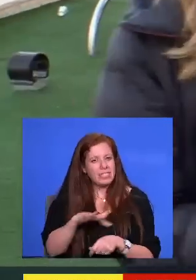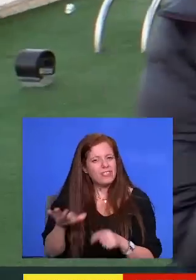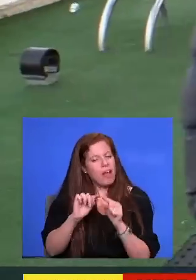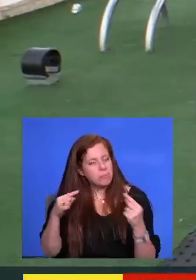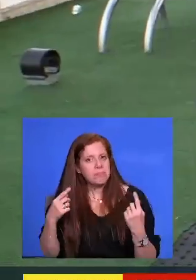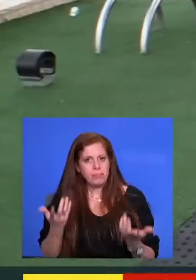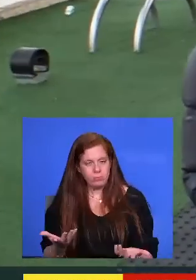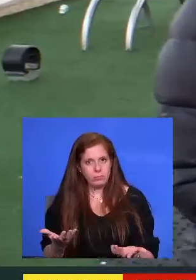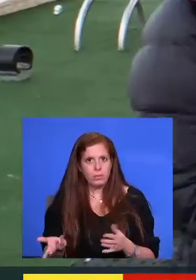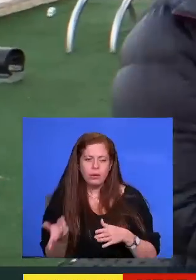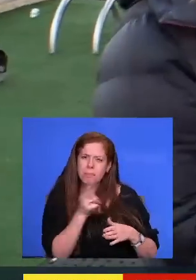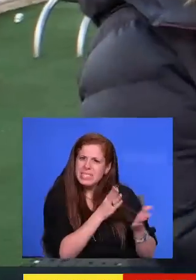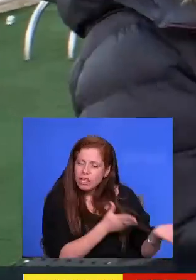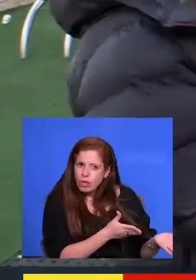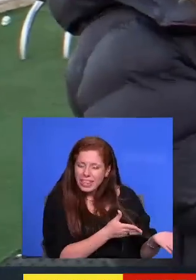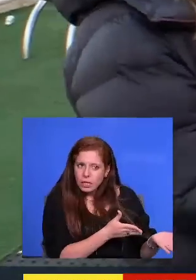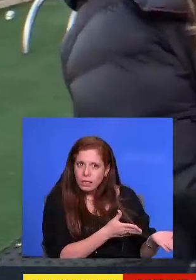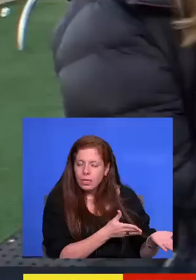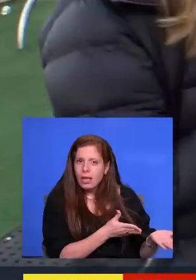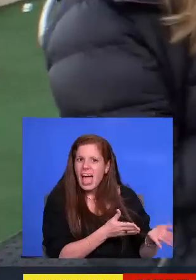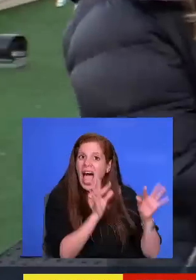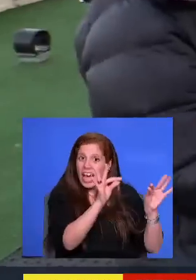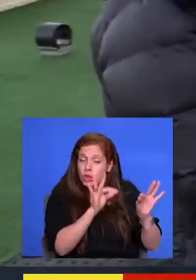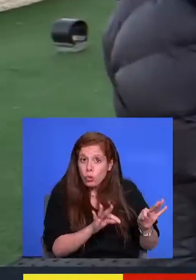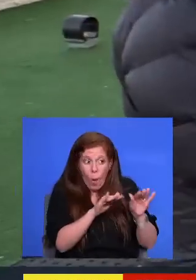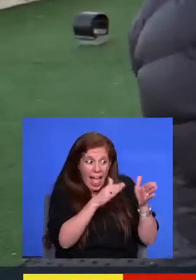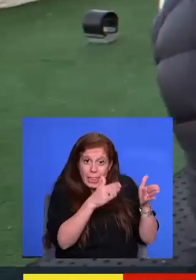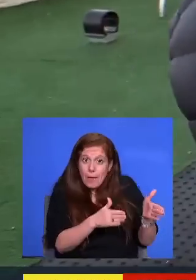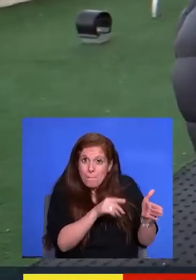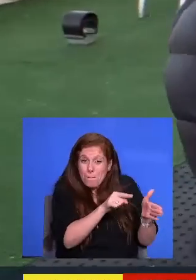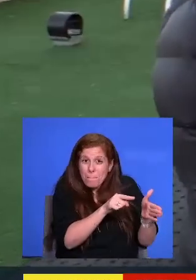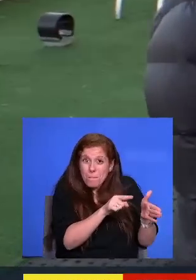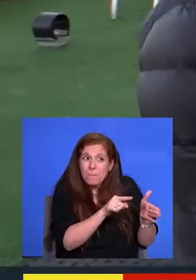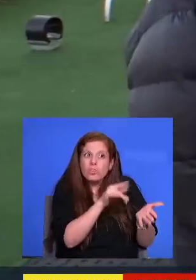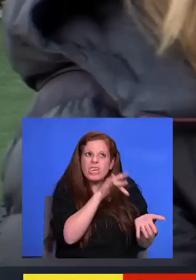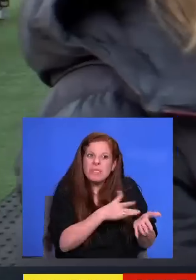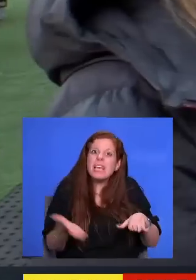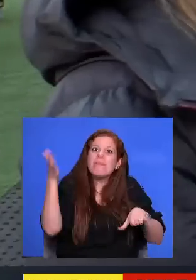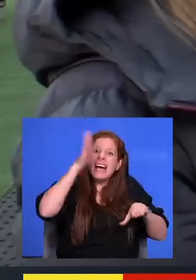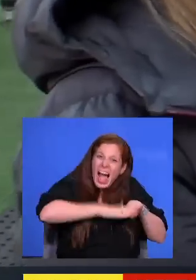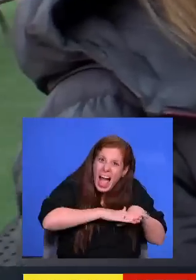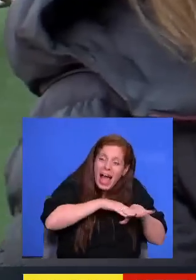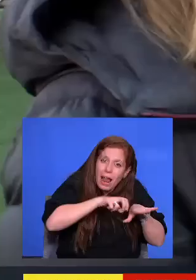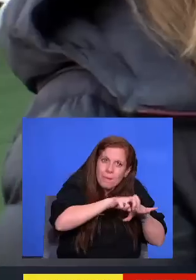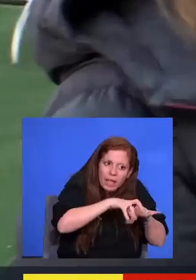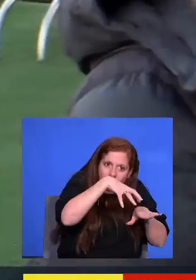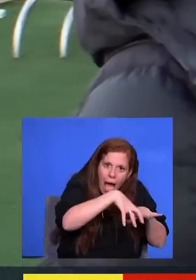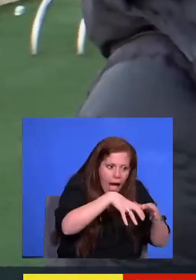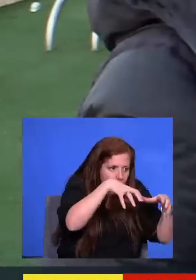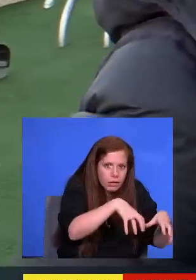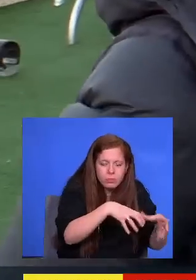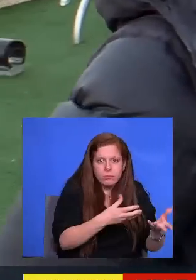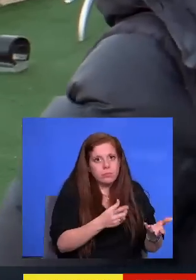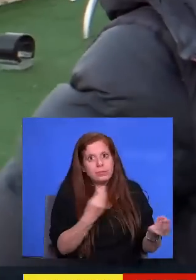לנו. מצד שני, הדוכנים שנמצאים על המדרכה, איך לומר? זה לא הדבר